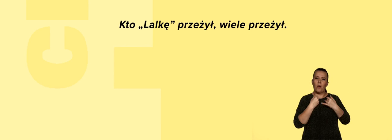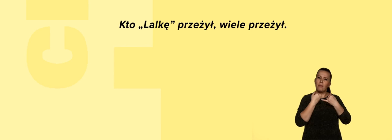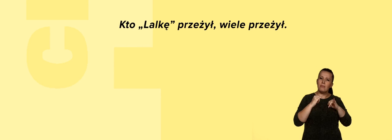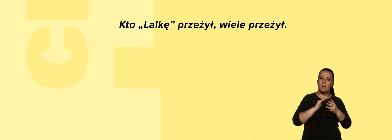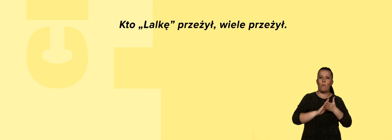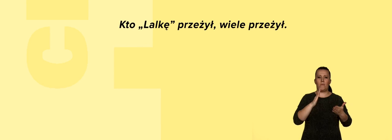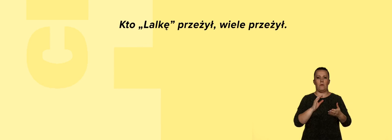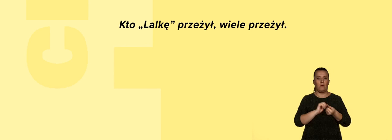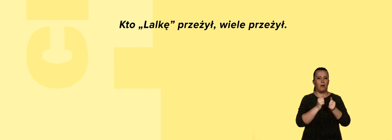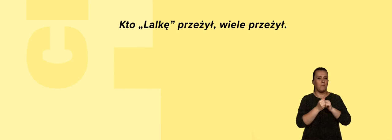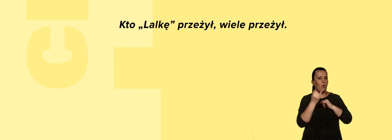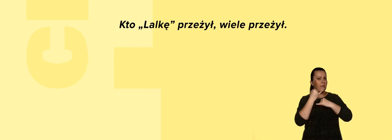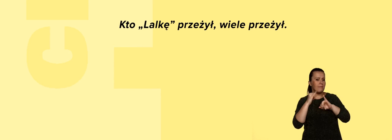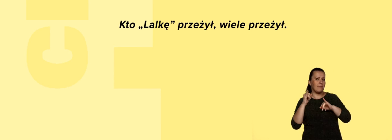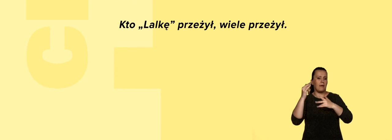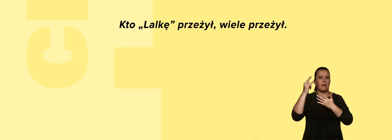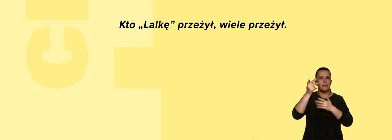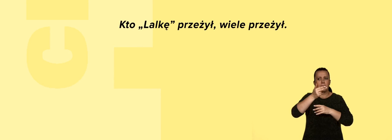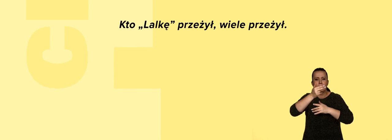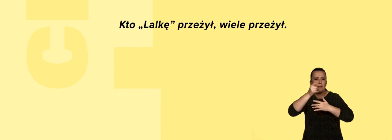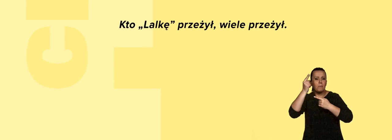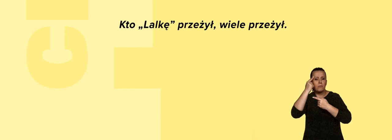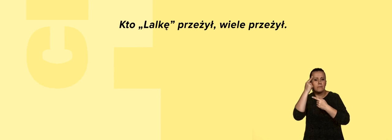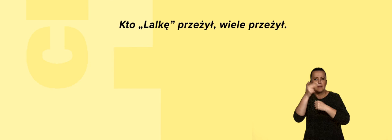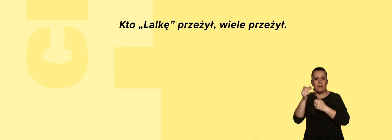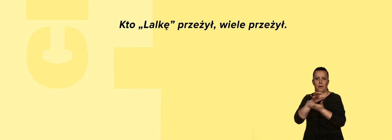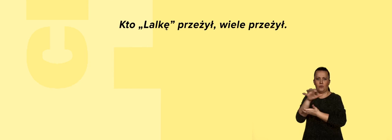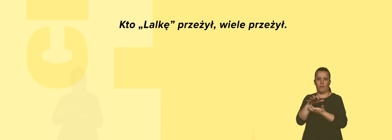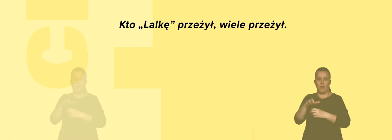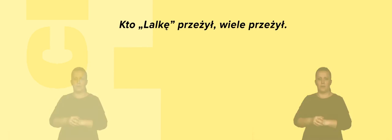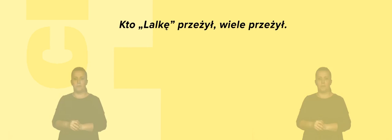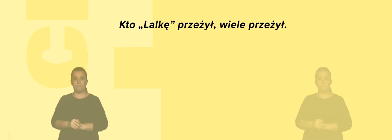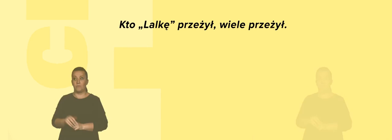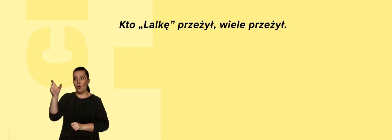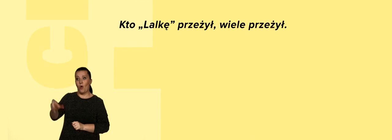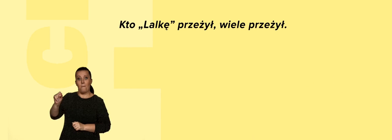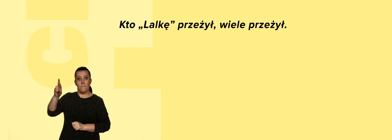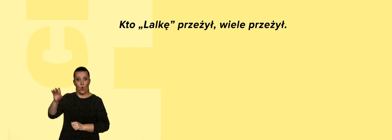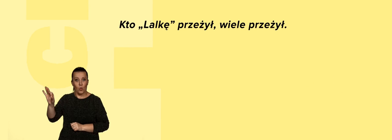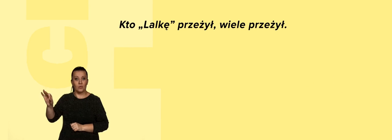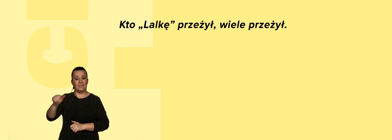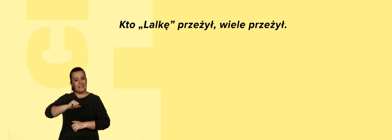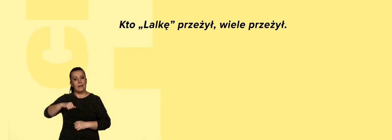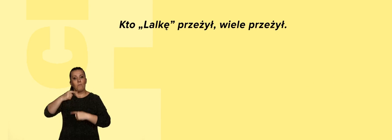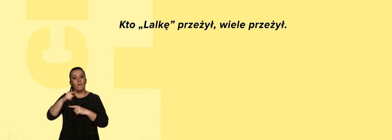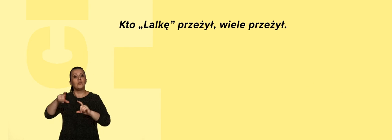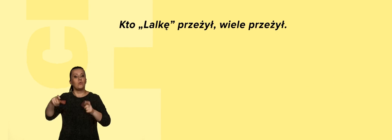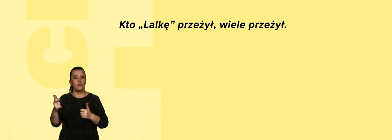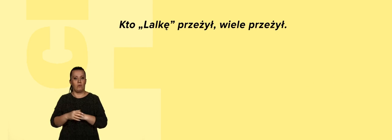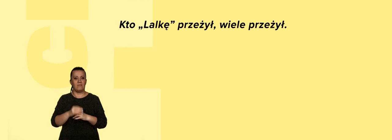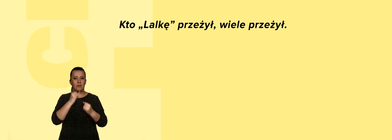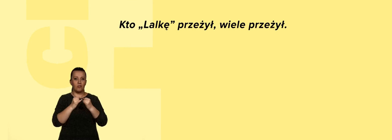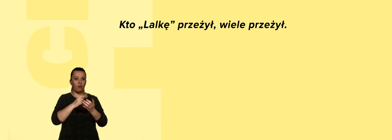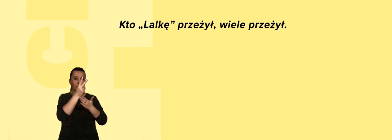myślenia, sposób widzenia rzeczywistości? W końcu o lalce Prus sam powiedział, gdy skończył ją publikować. Kto lalkę przeżył,